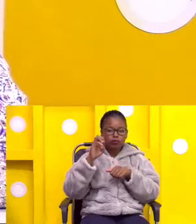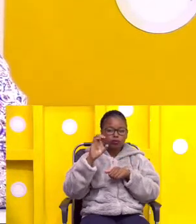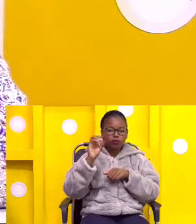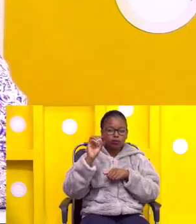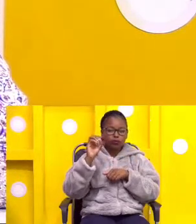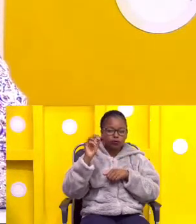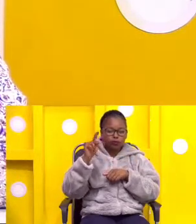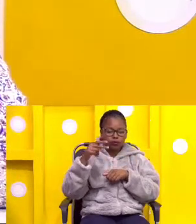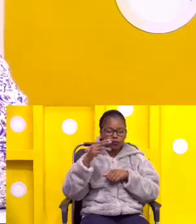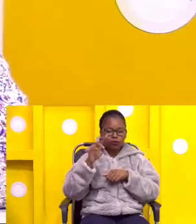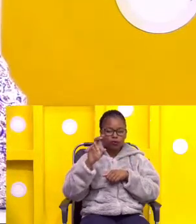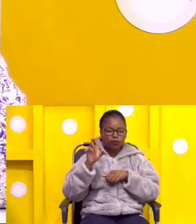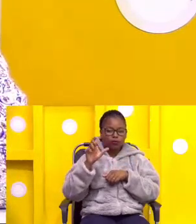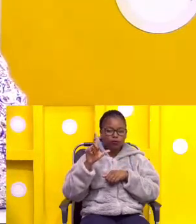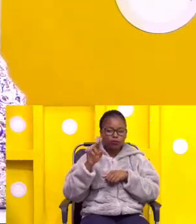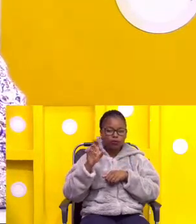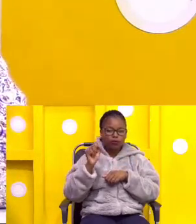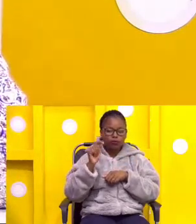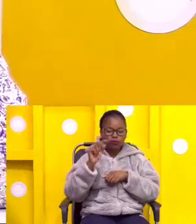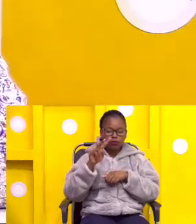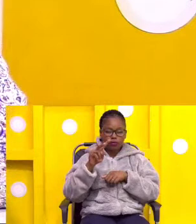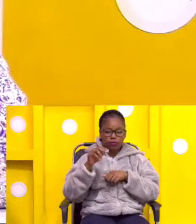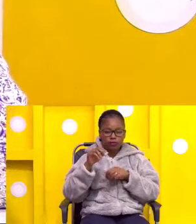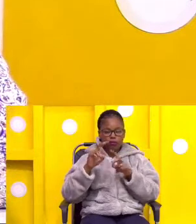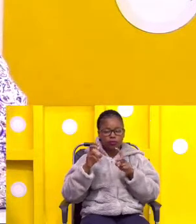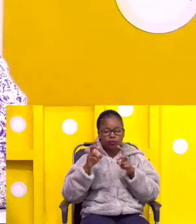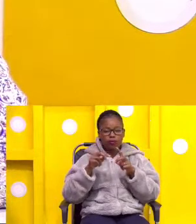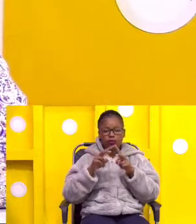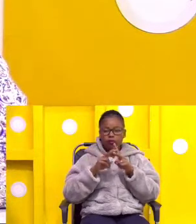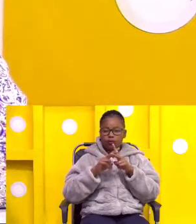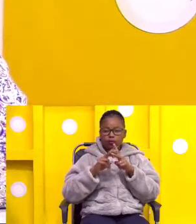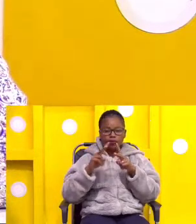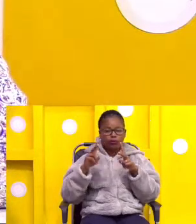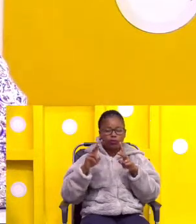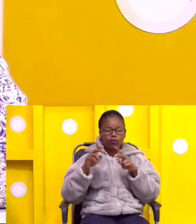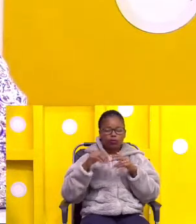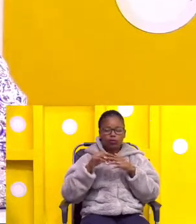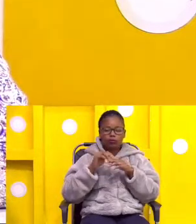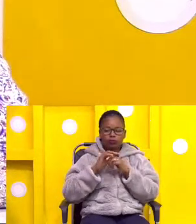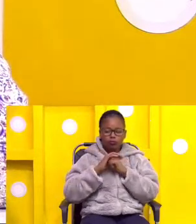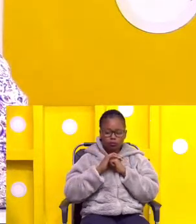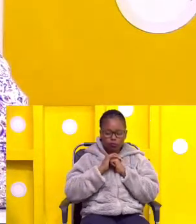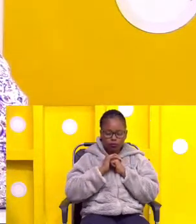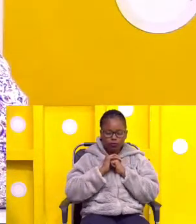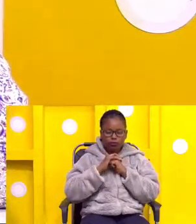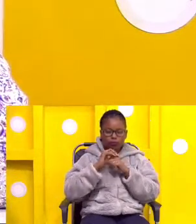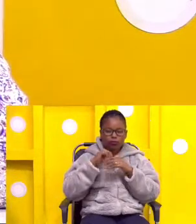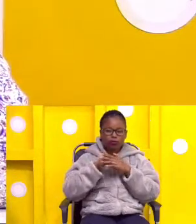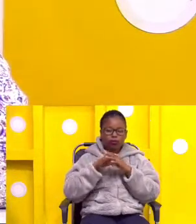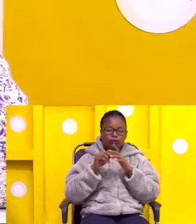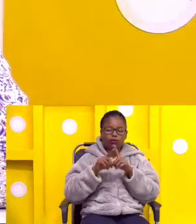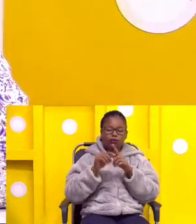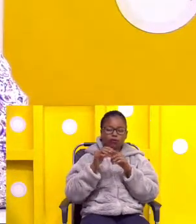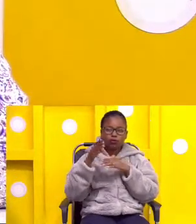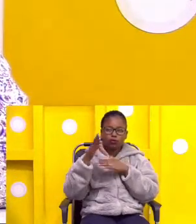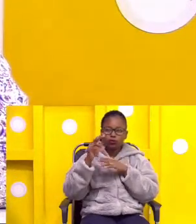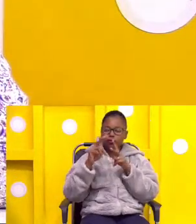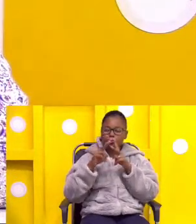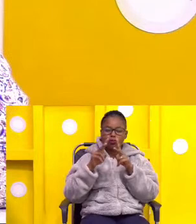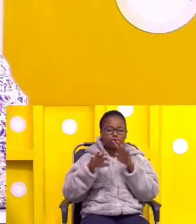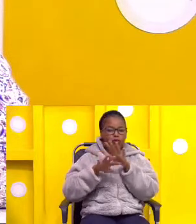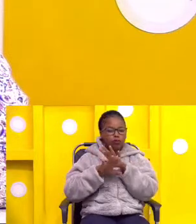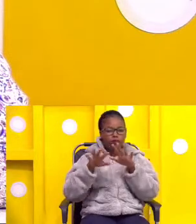tũigue kiugo kĩa Ngai na tũkirĩrĩrie mũno ũthamaki-inĩ wa Ngai, na twĩhoke Ngai mũno